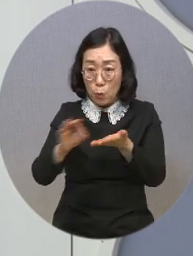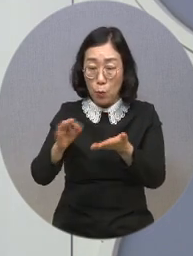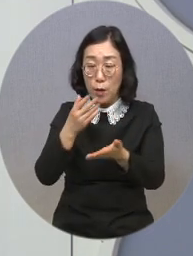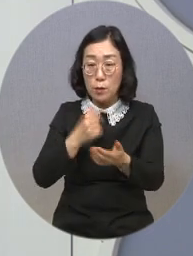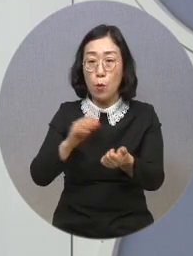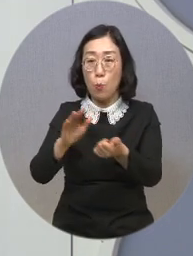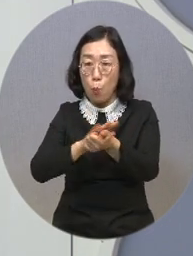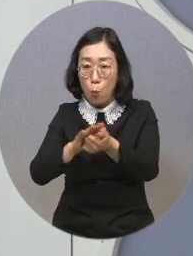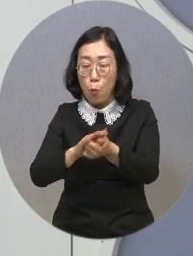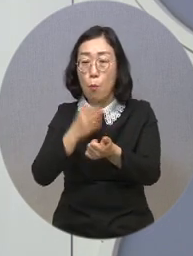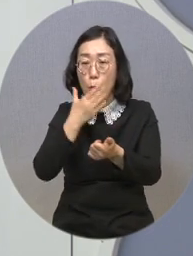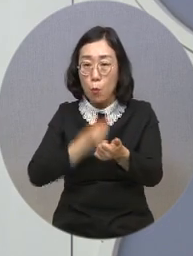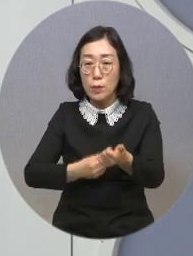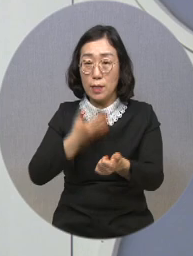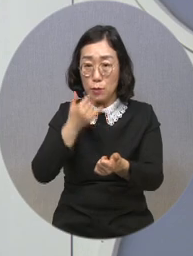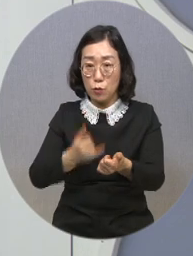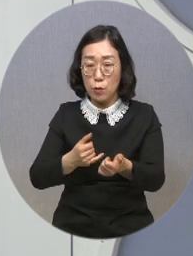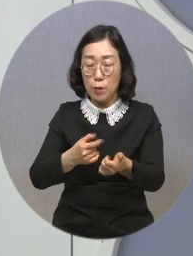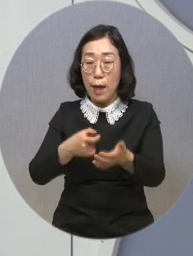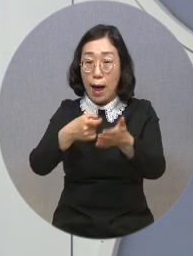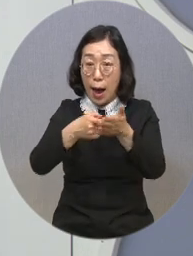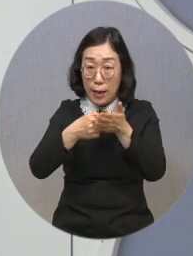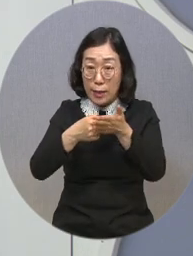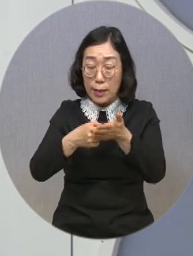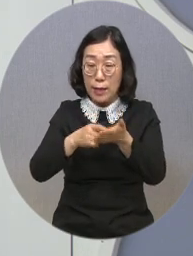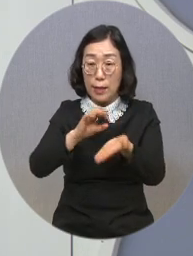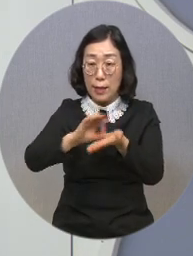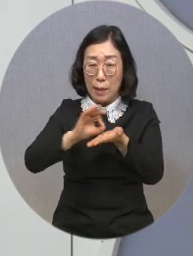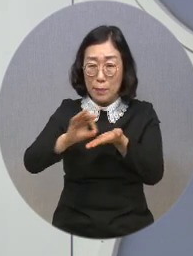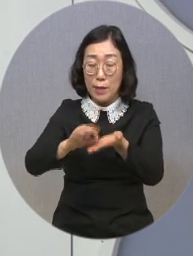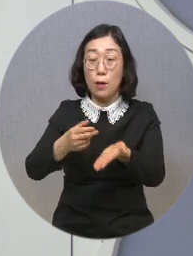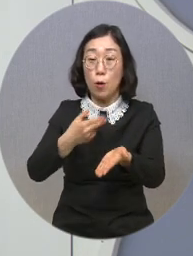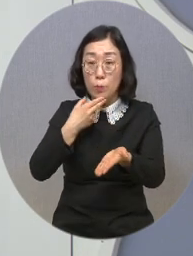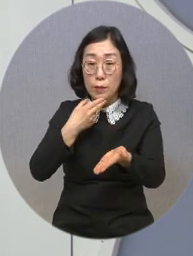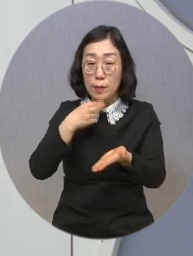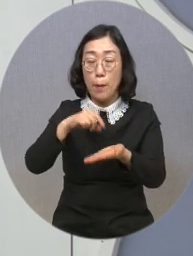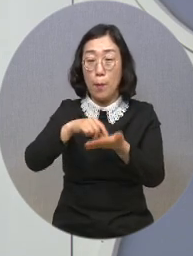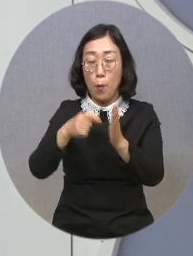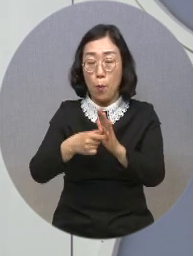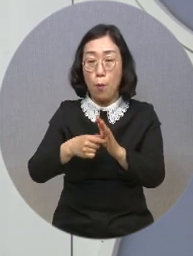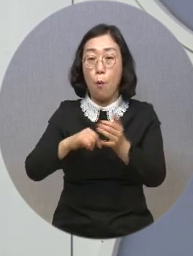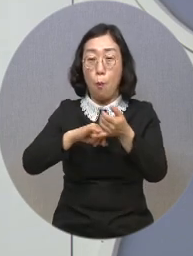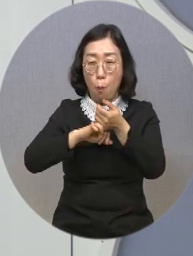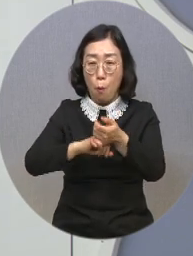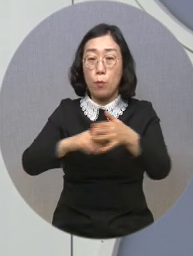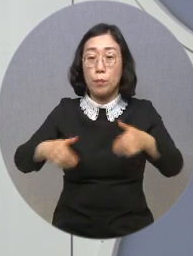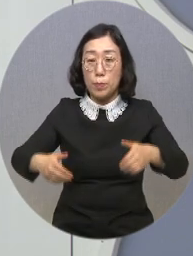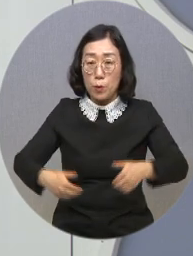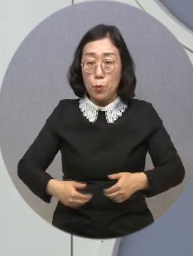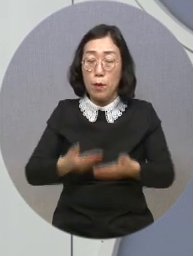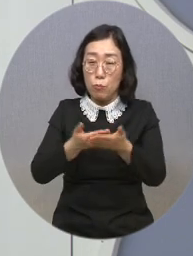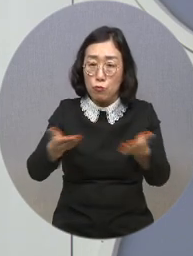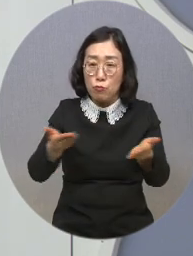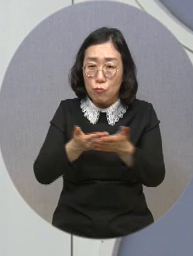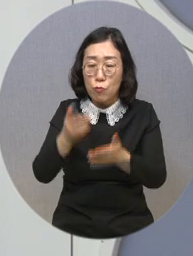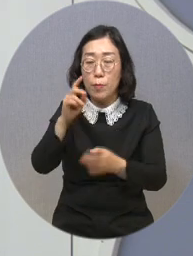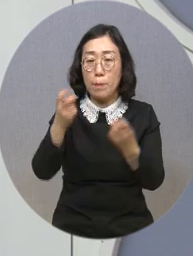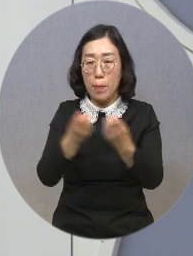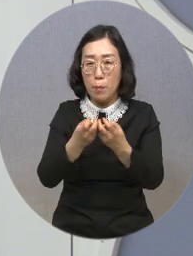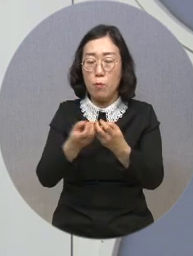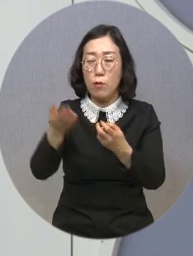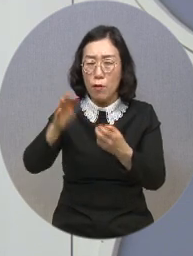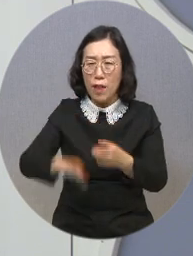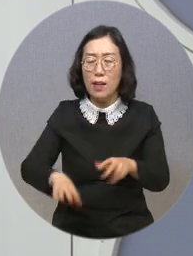연구가 필요하고 낭비되지 않으면서 꼭 필요한 복지를 해야 되는 그런 문제가 있는데 그럼에도 불구하고 아직은